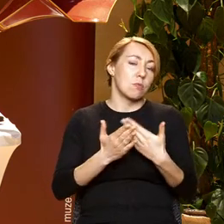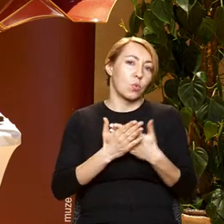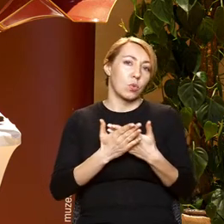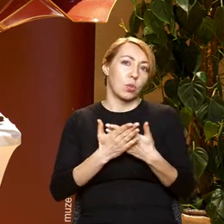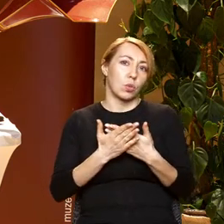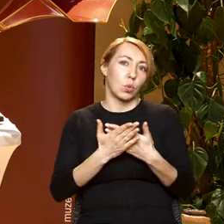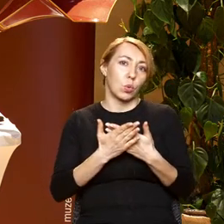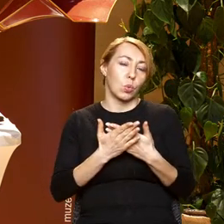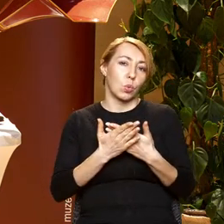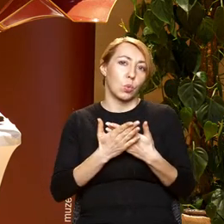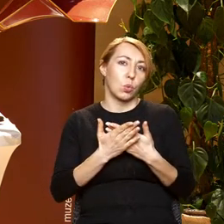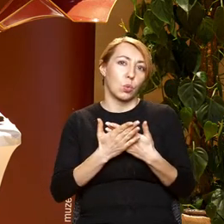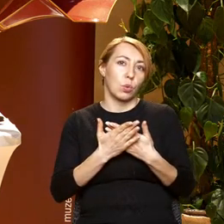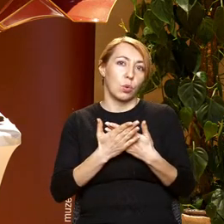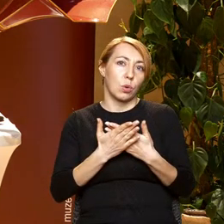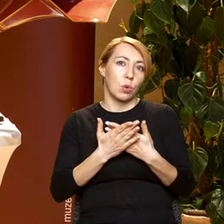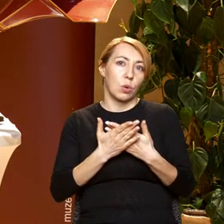jest